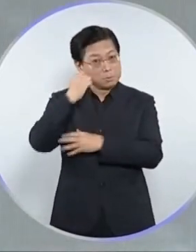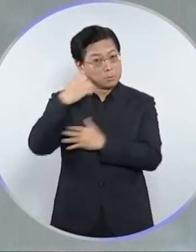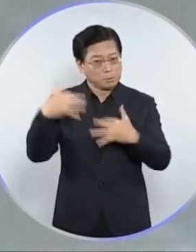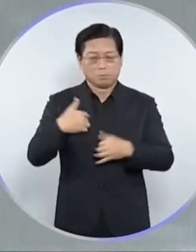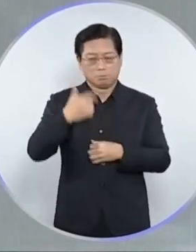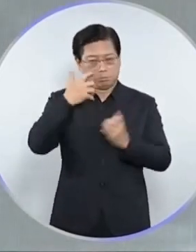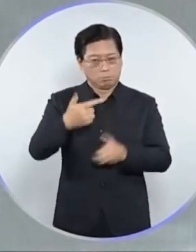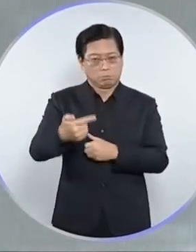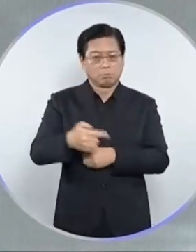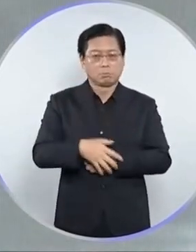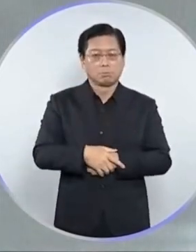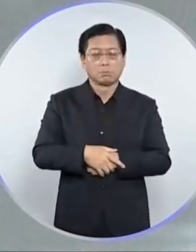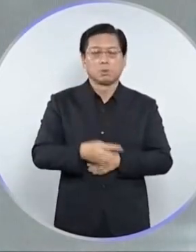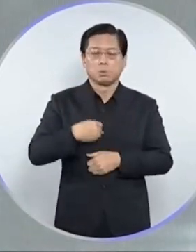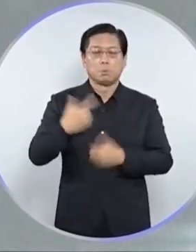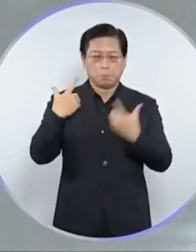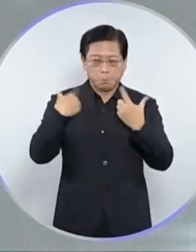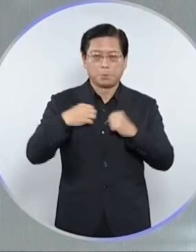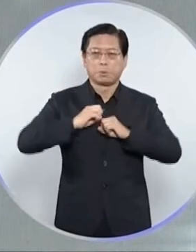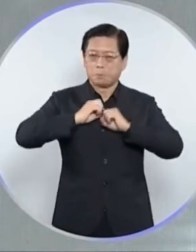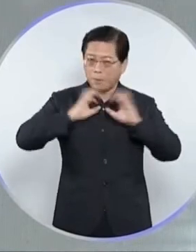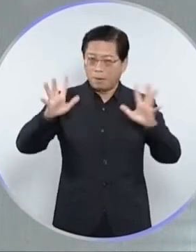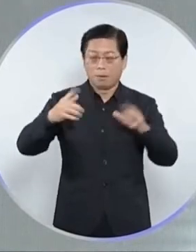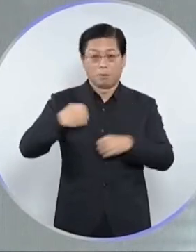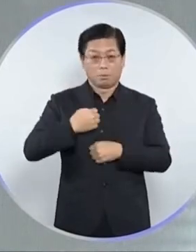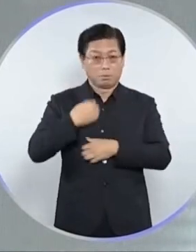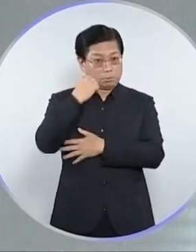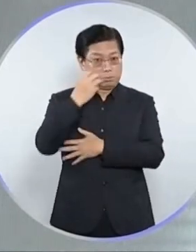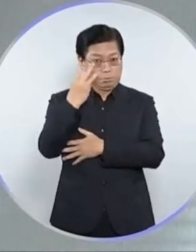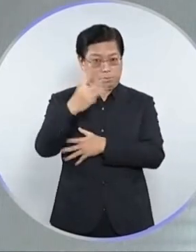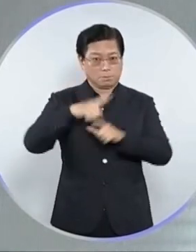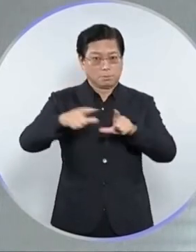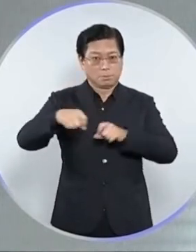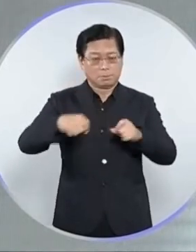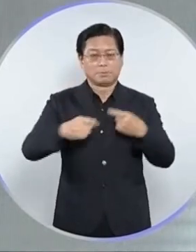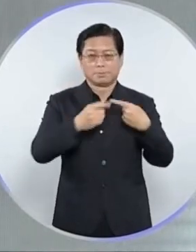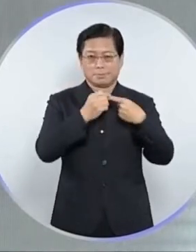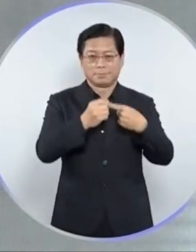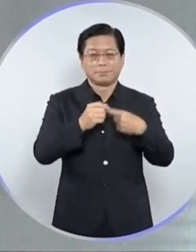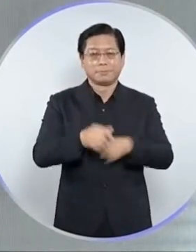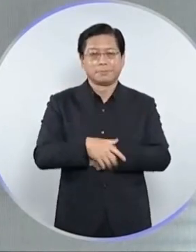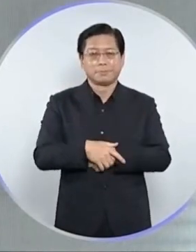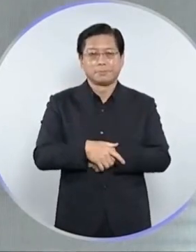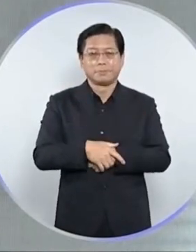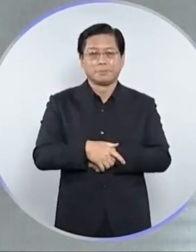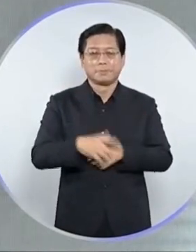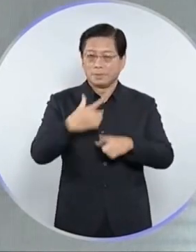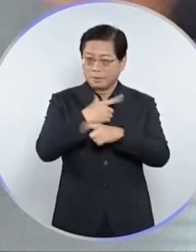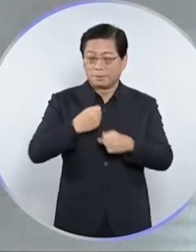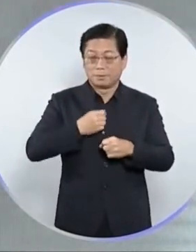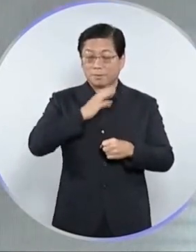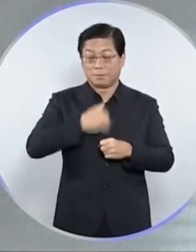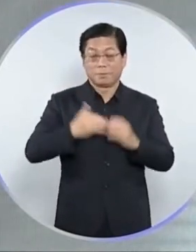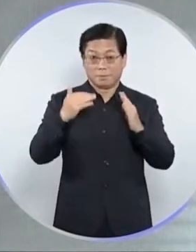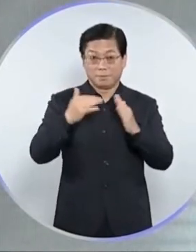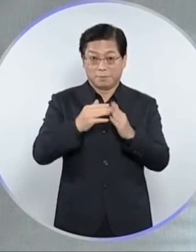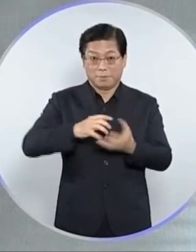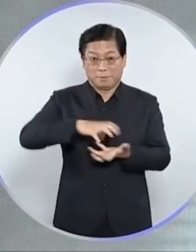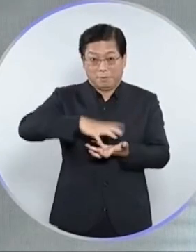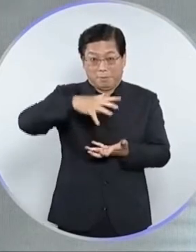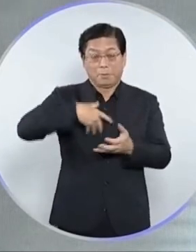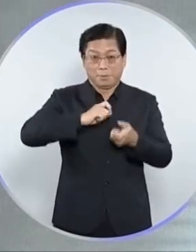非常关注。所以我已经发表我的居住三大政策。第一个就是囤房税2.0，全国总归